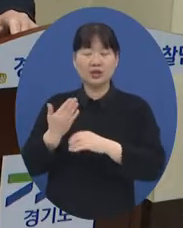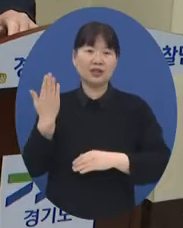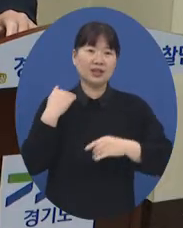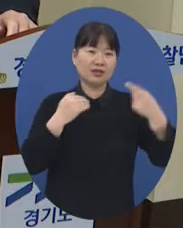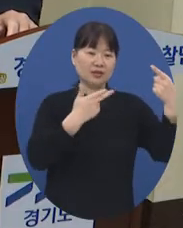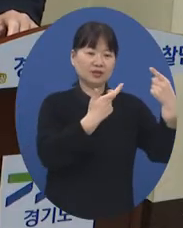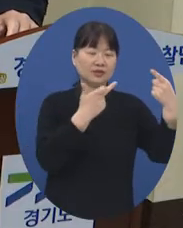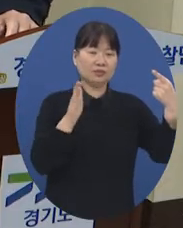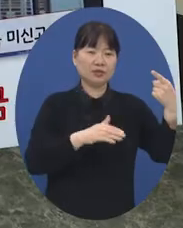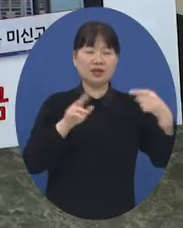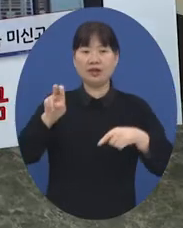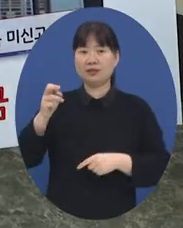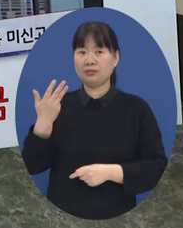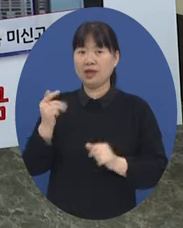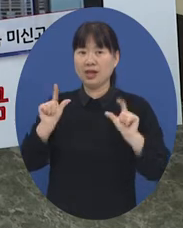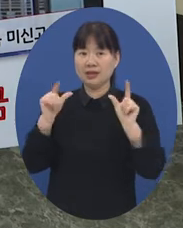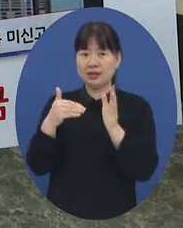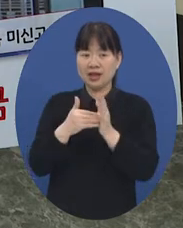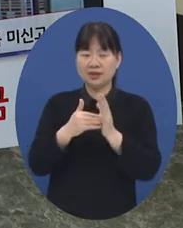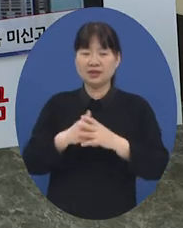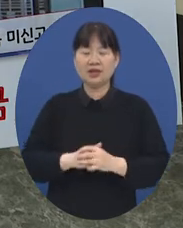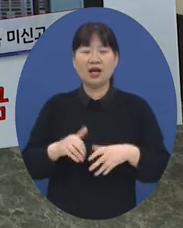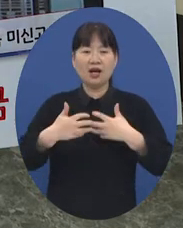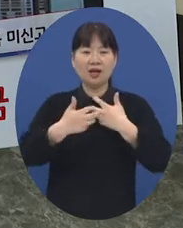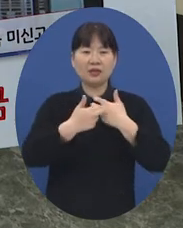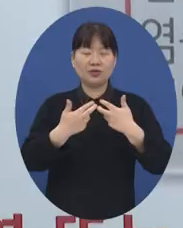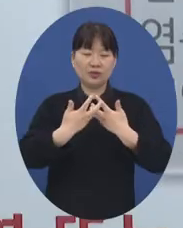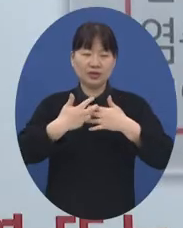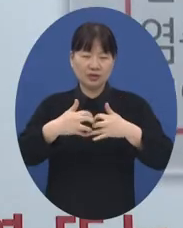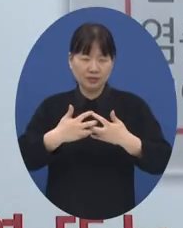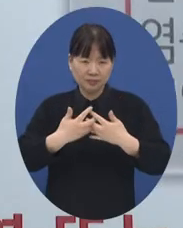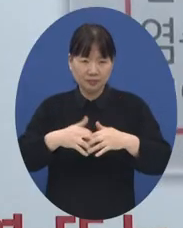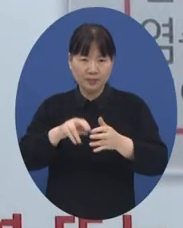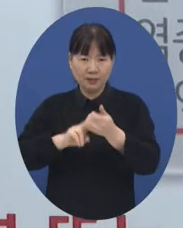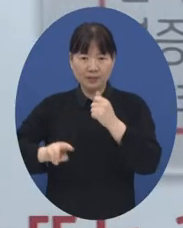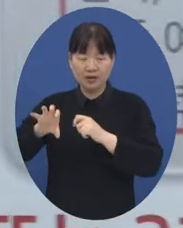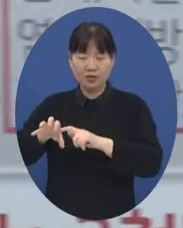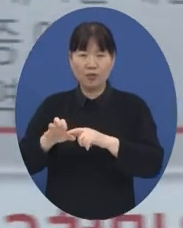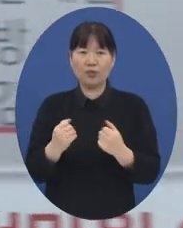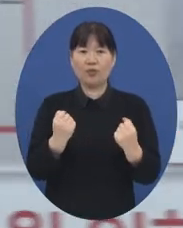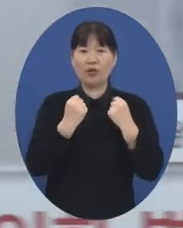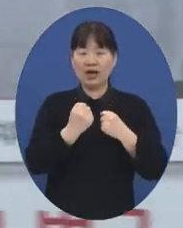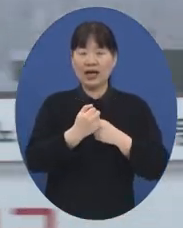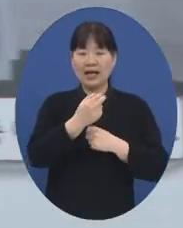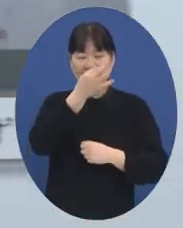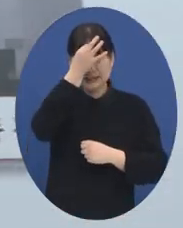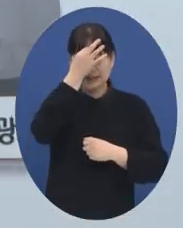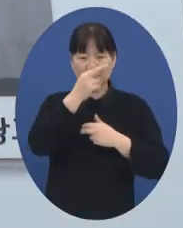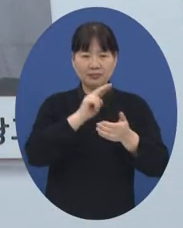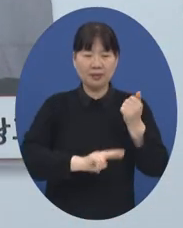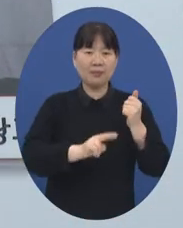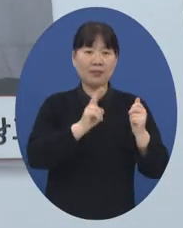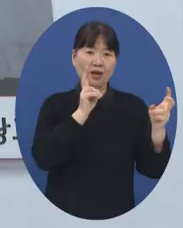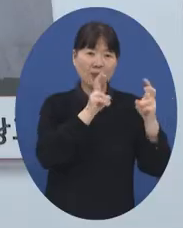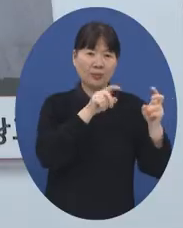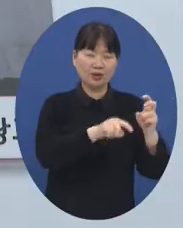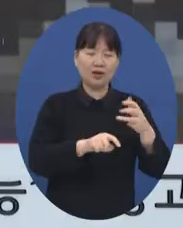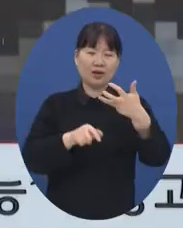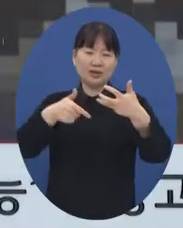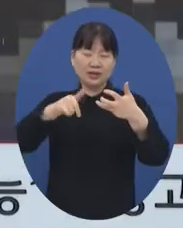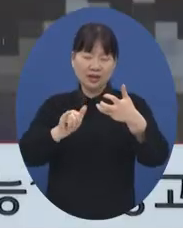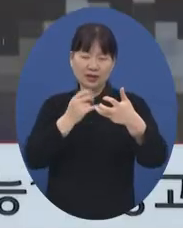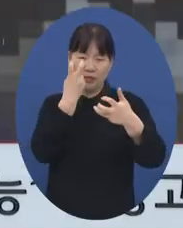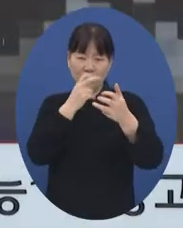1월 17일부터 28일까지 도내 의료기기 판매업소 및 건강기능식품 판매업소 80개소를